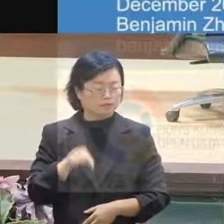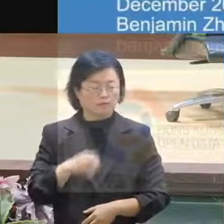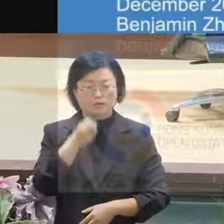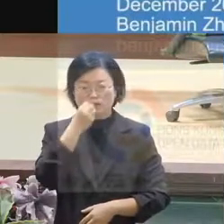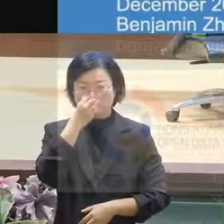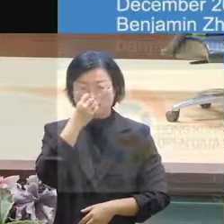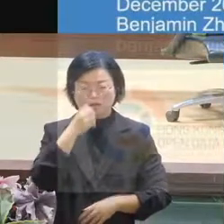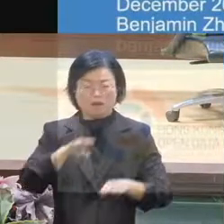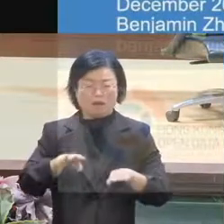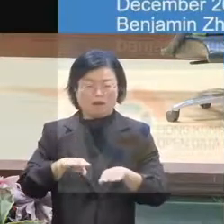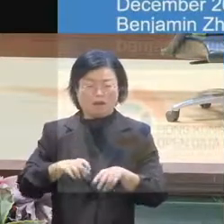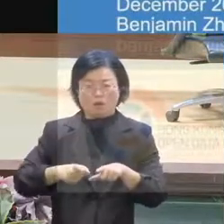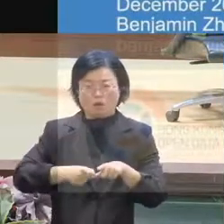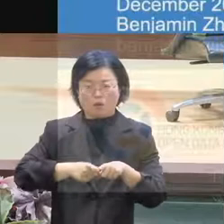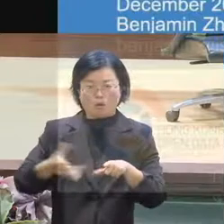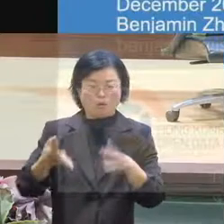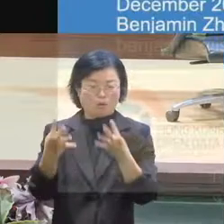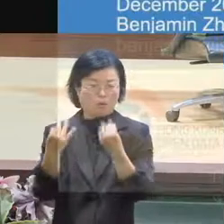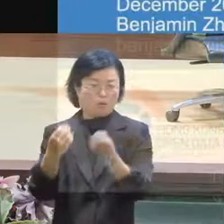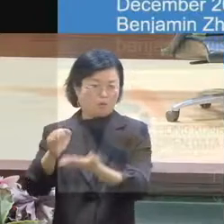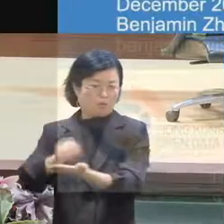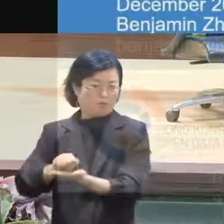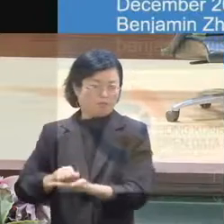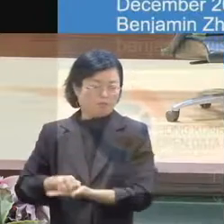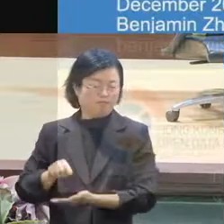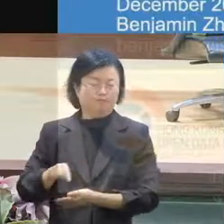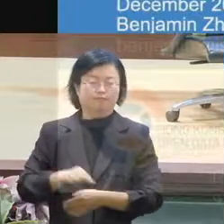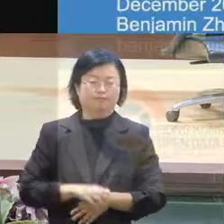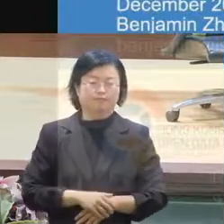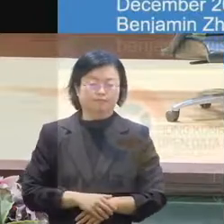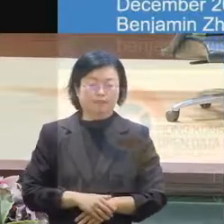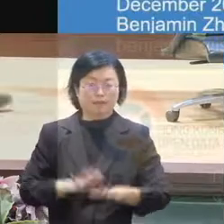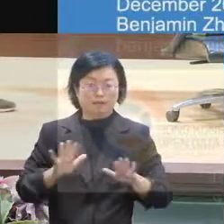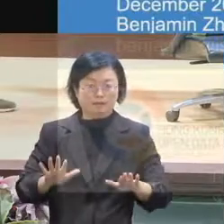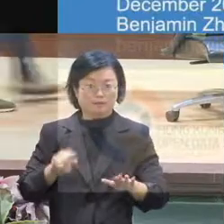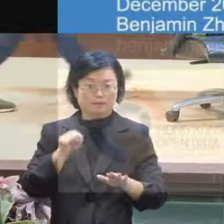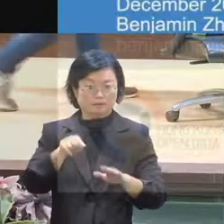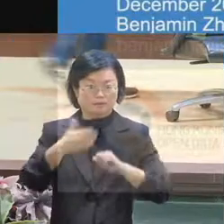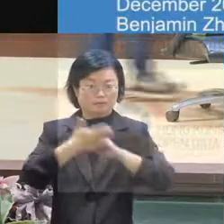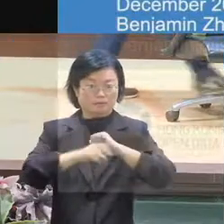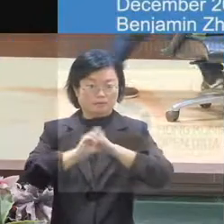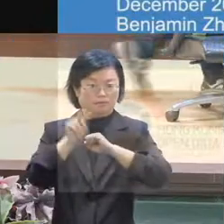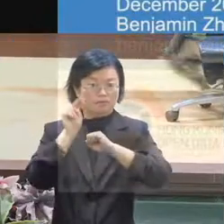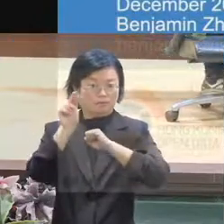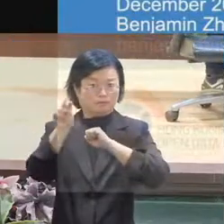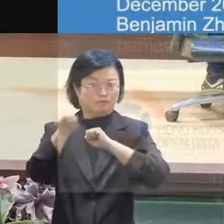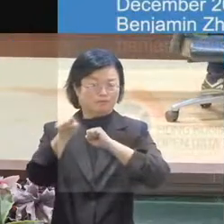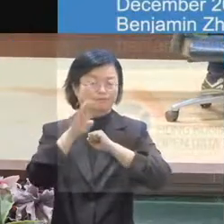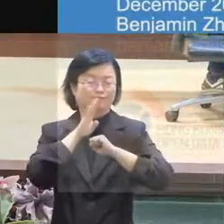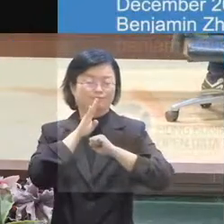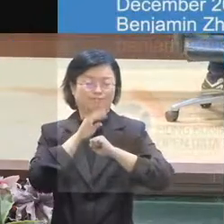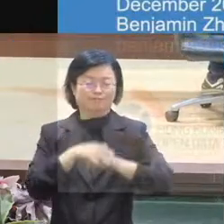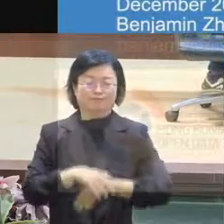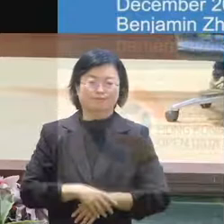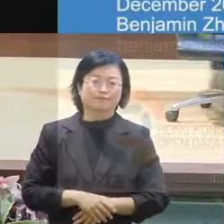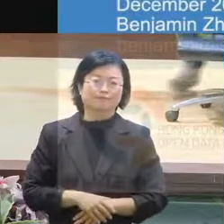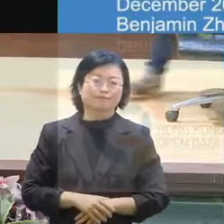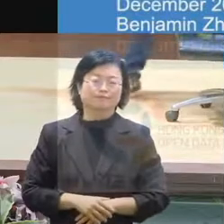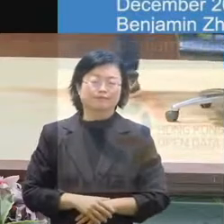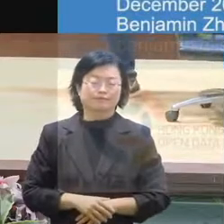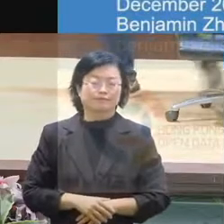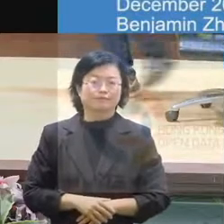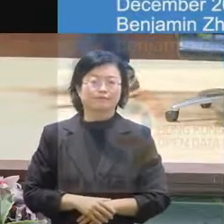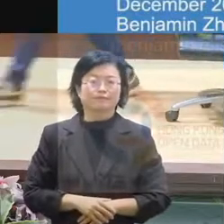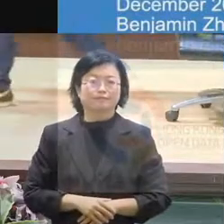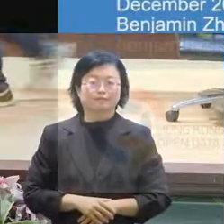香港开放数据指数。这就是大家现在看到的一个 slide。 那这